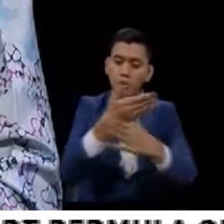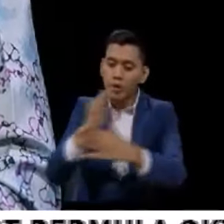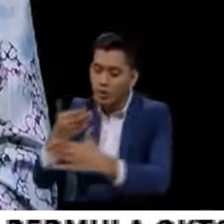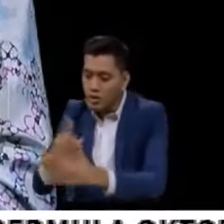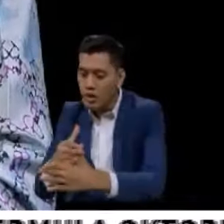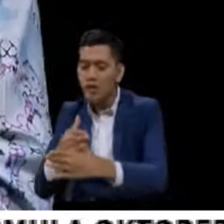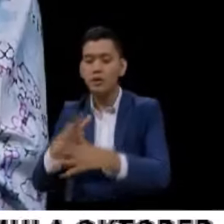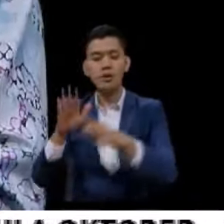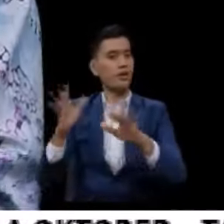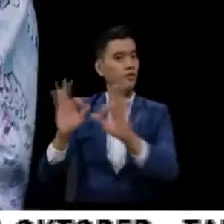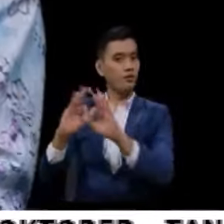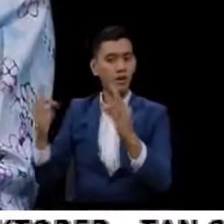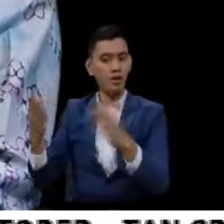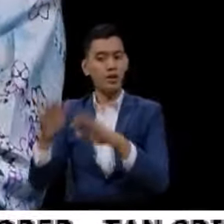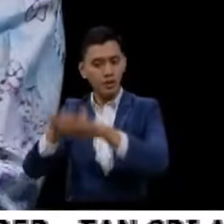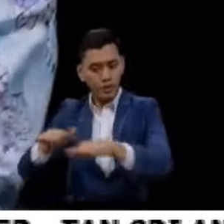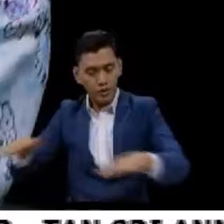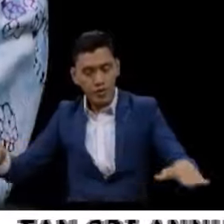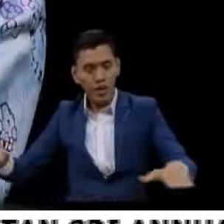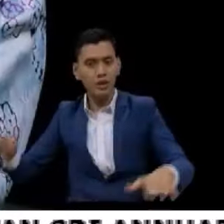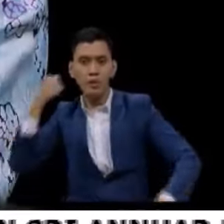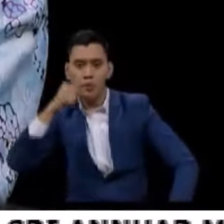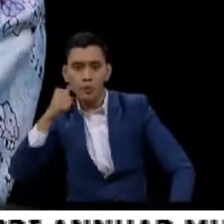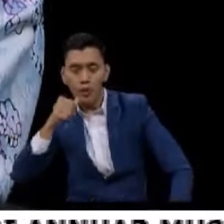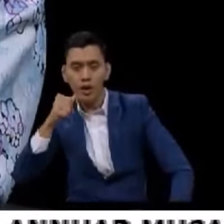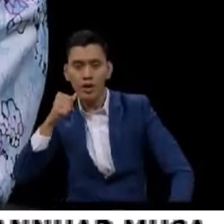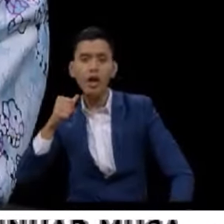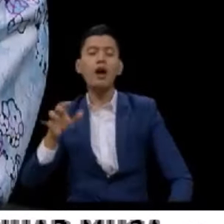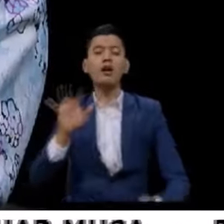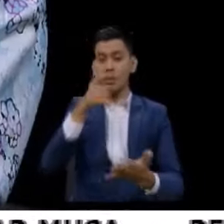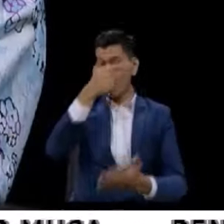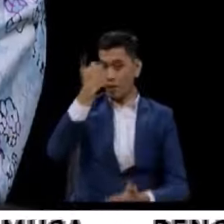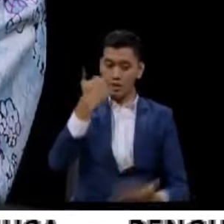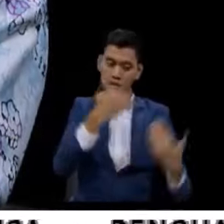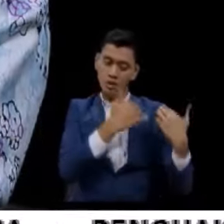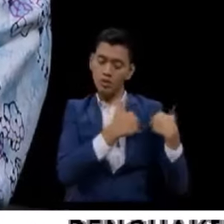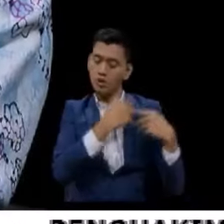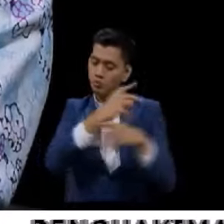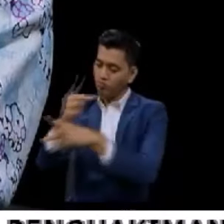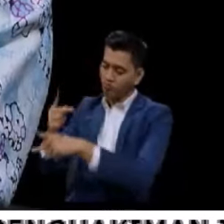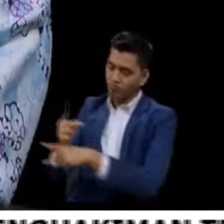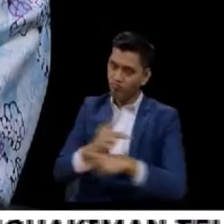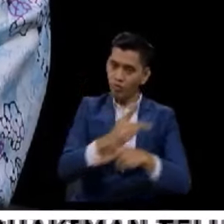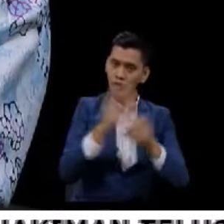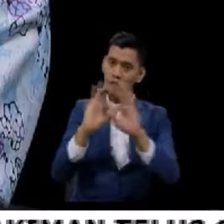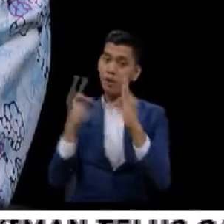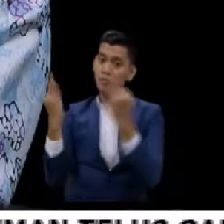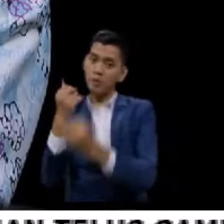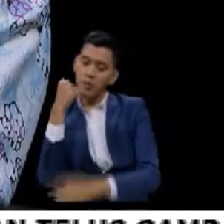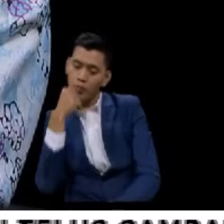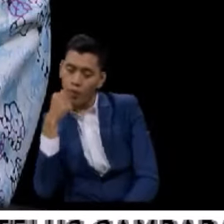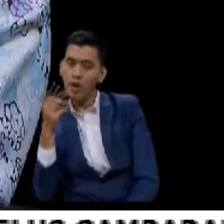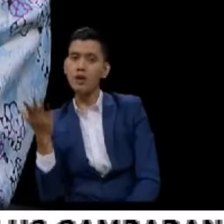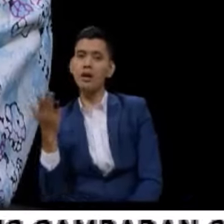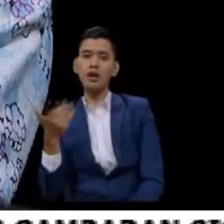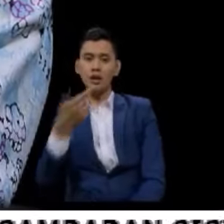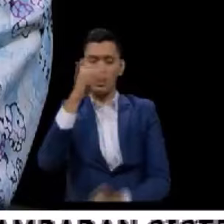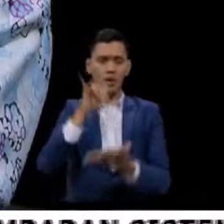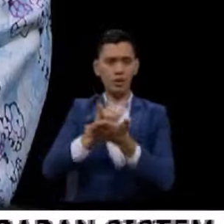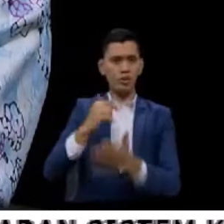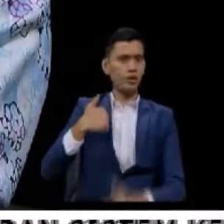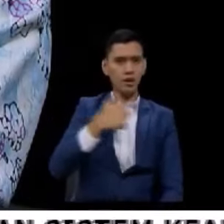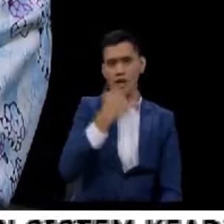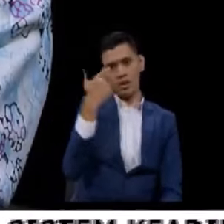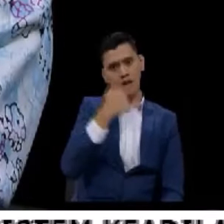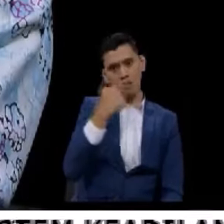tanggungjawab usaha maka sewaktu di ada tanggungjawab kita nyengat rantai apabila kita katakan dengan